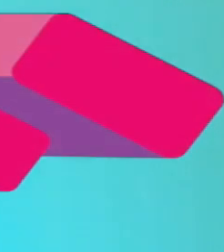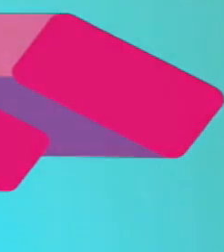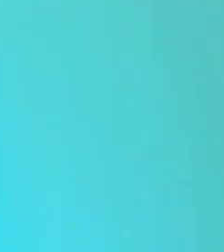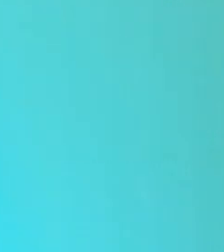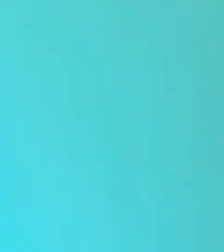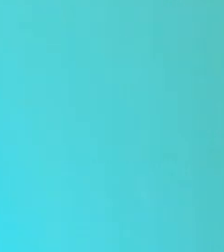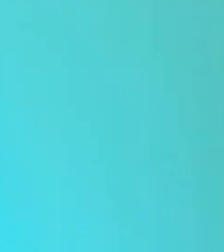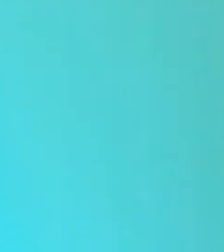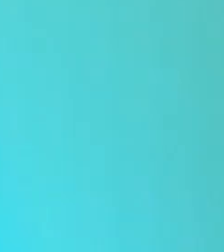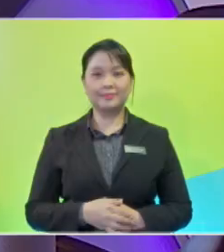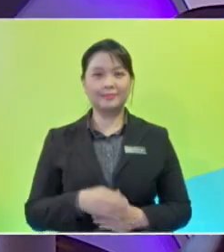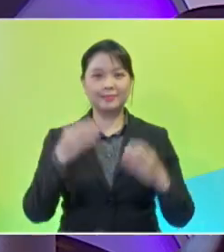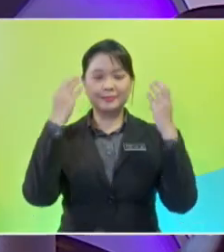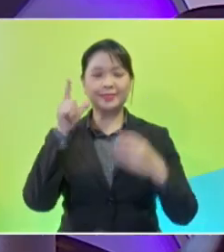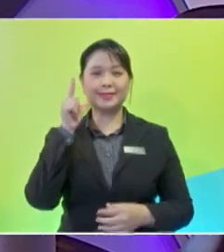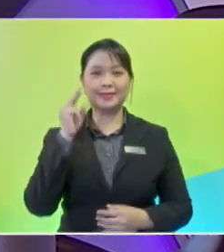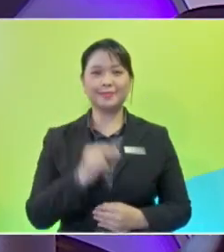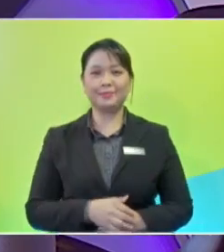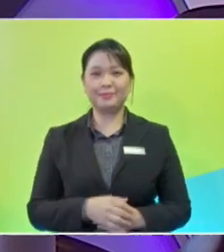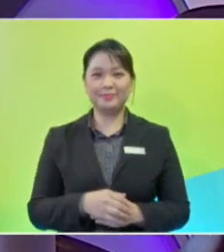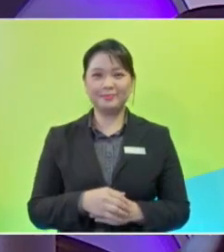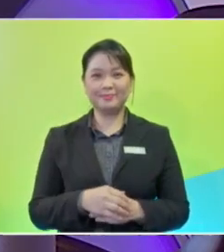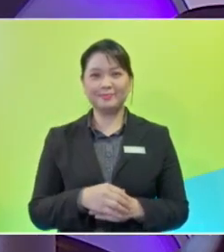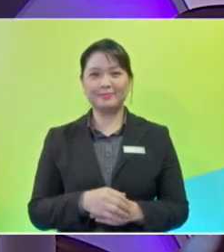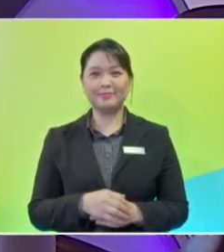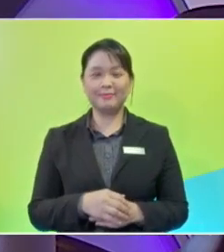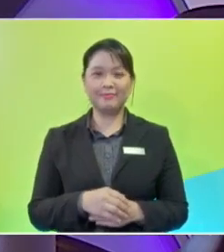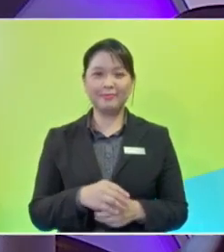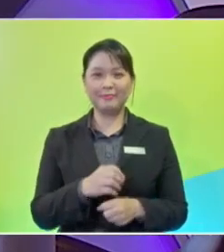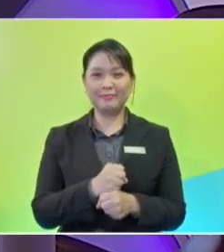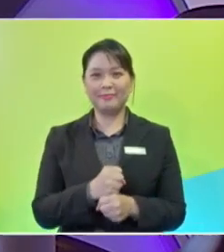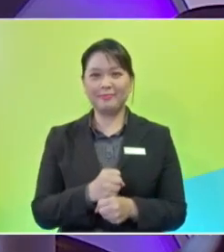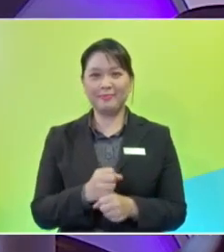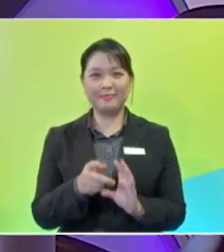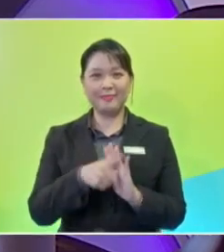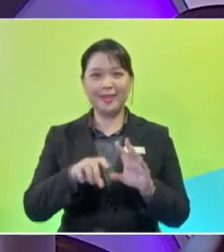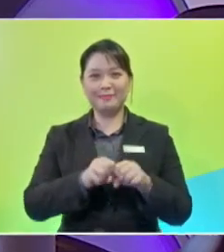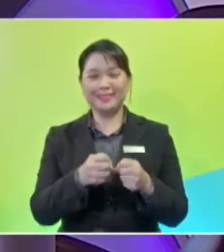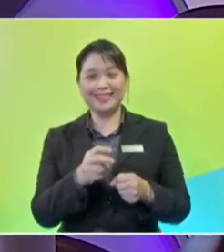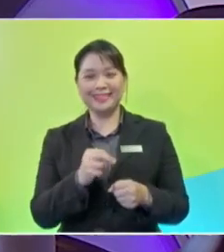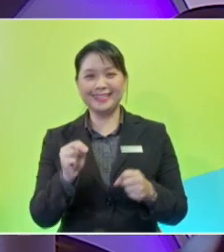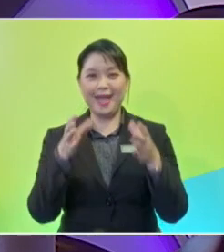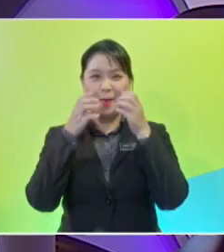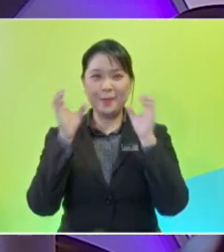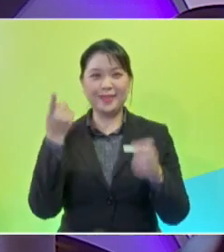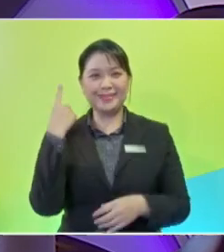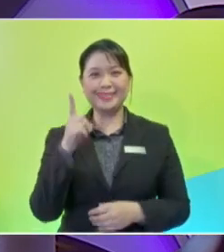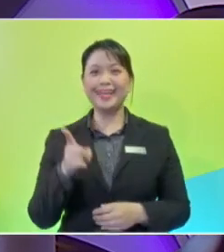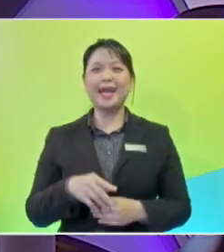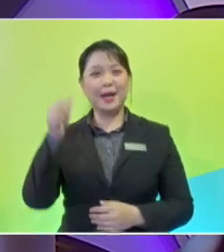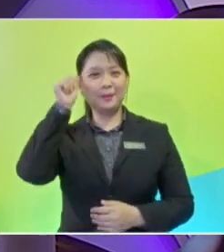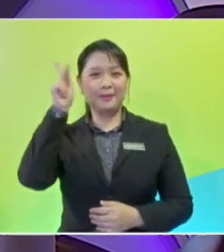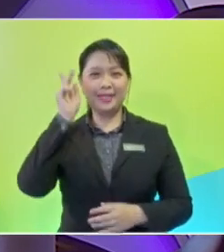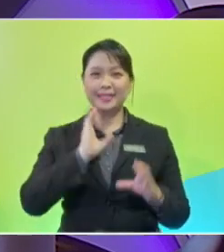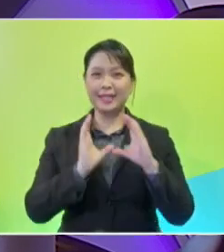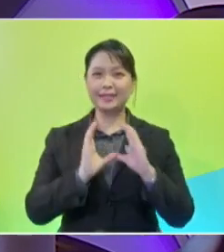juga mendapat keputusan cemilan mata pelajaran matematika jadi ayo kita